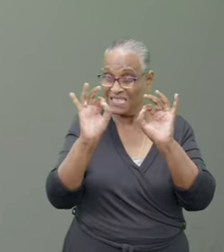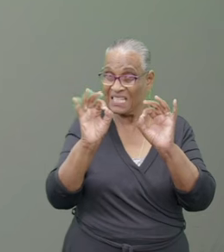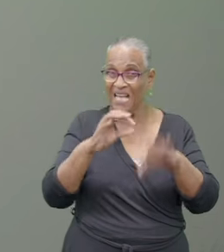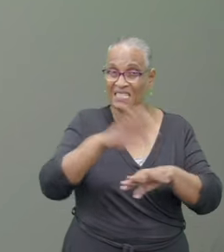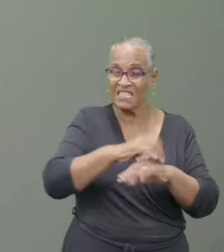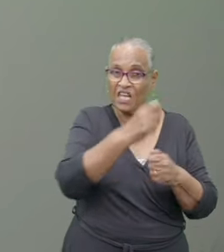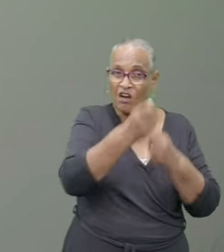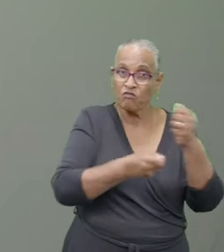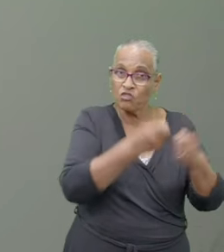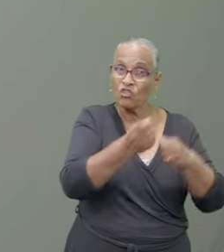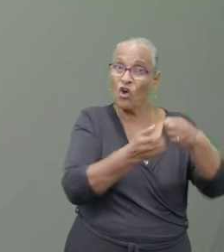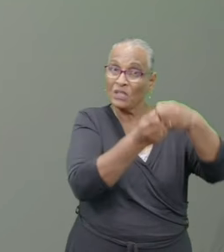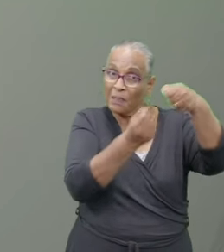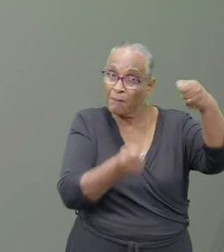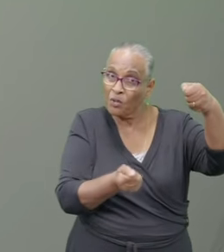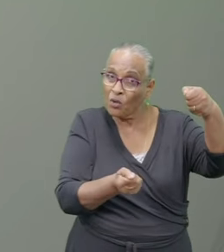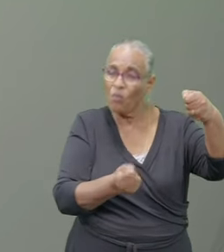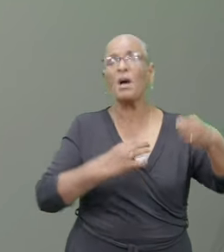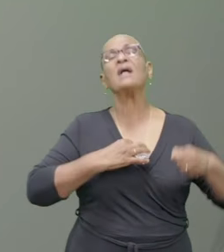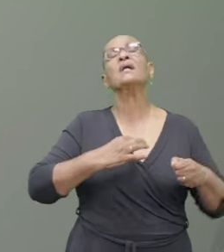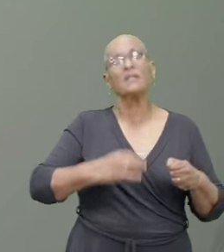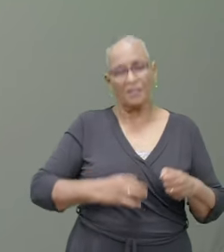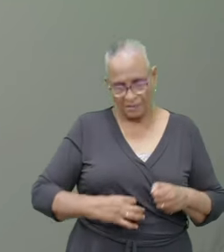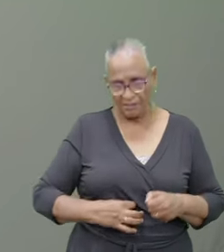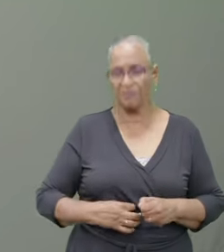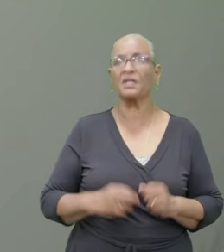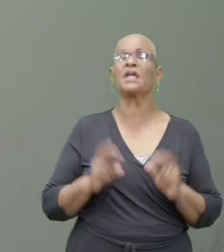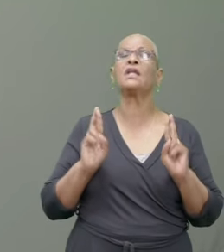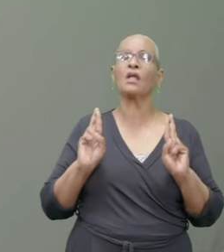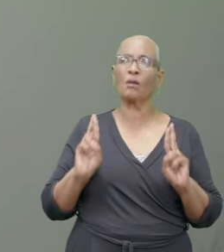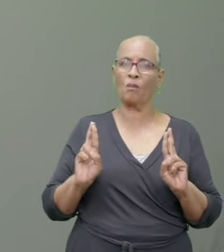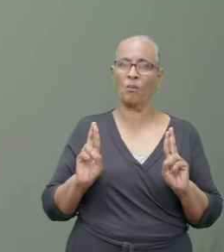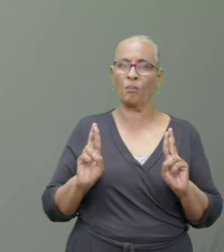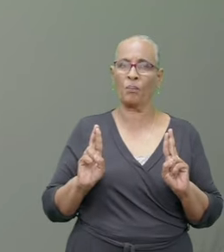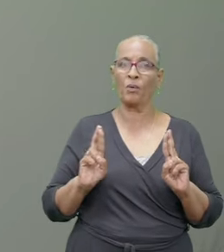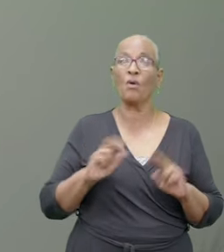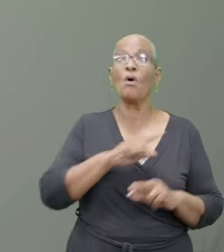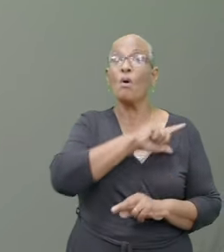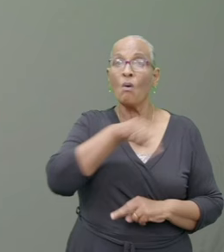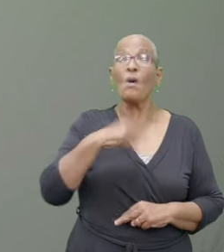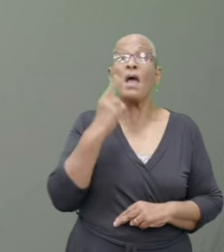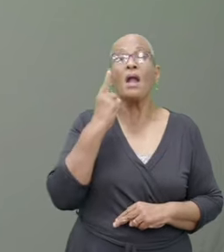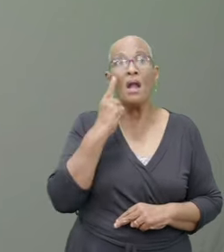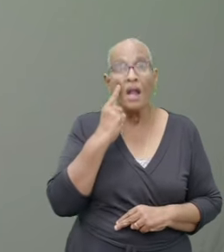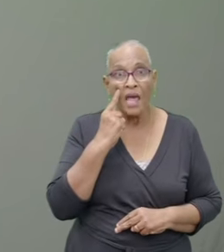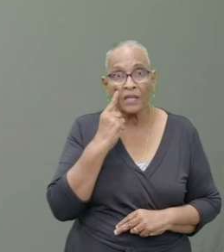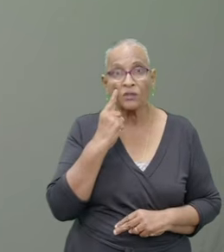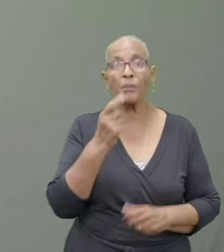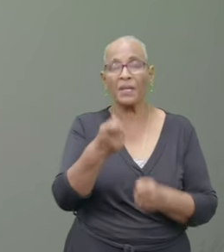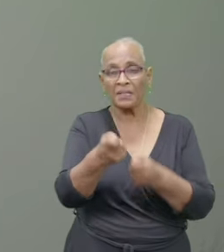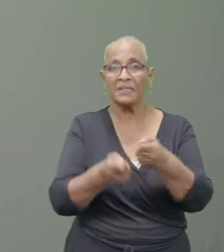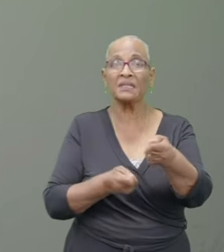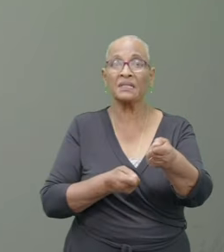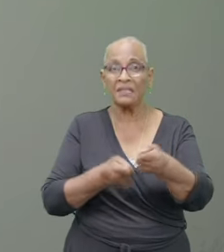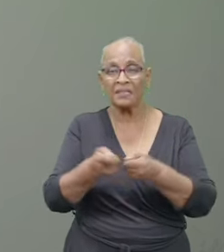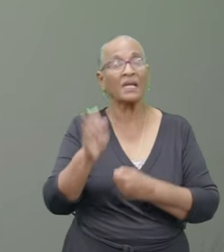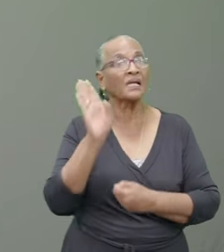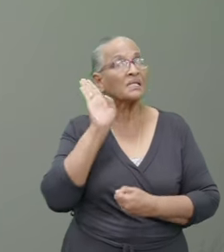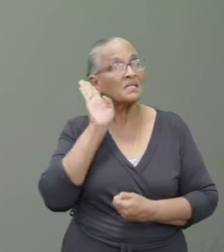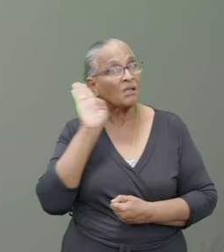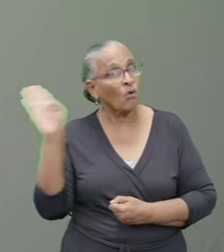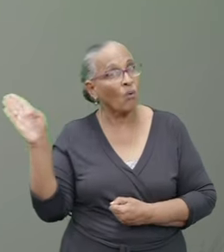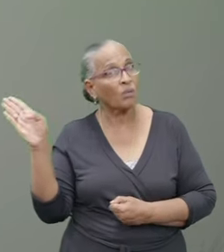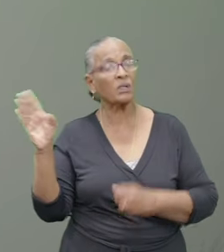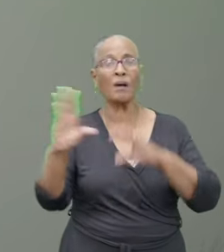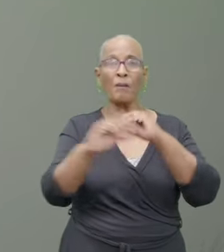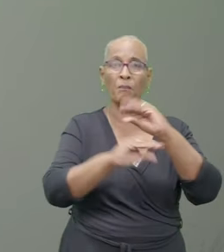Maar we blijven werken en nauwlettend de zaak monitoren en luisteren en praten met de zorgwerkers